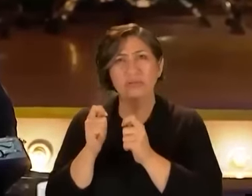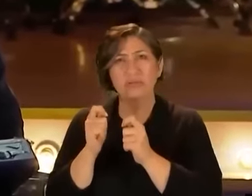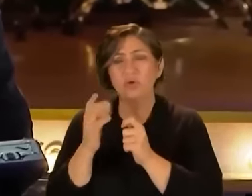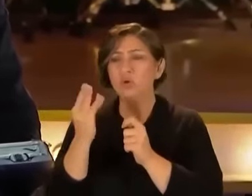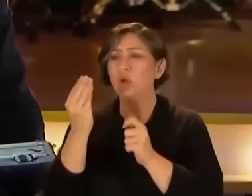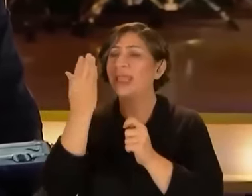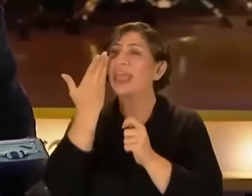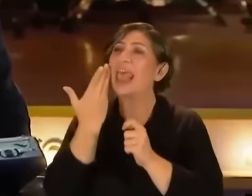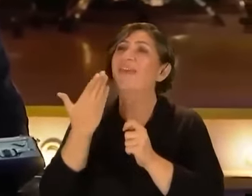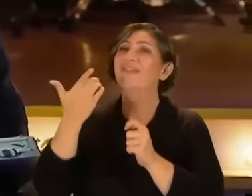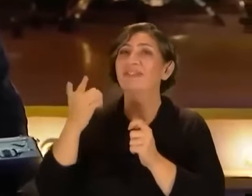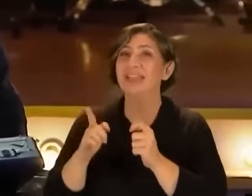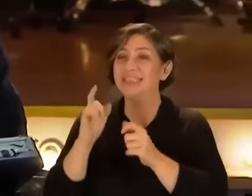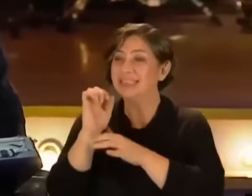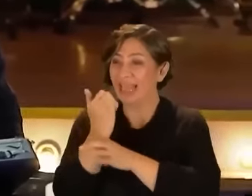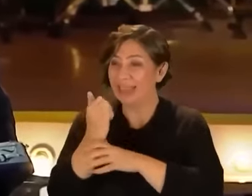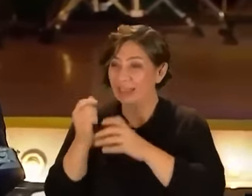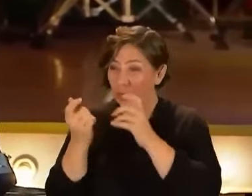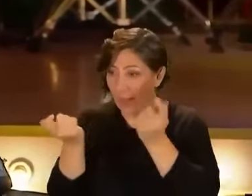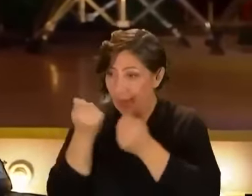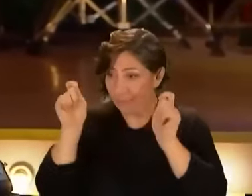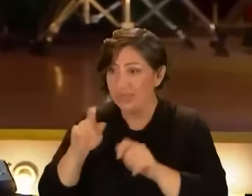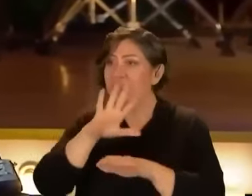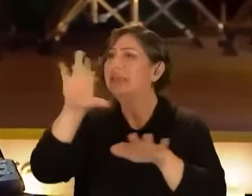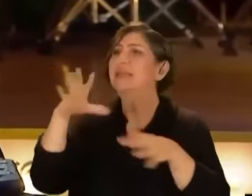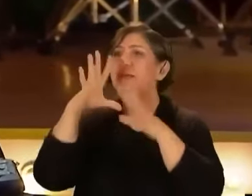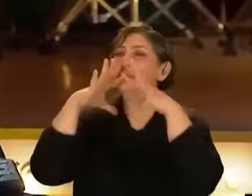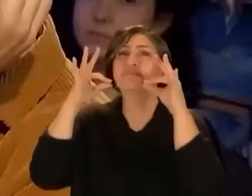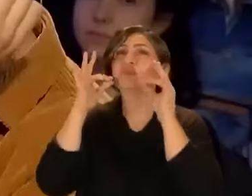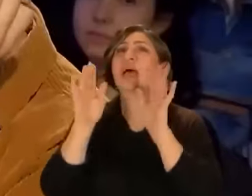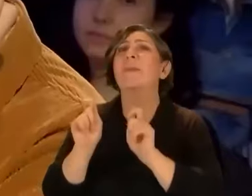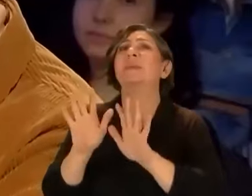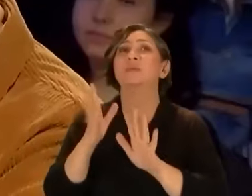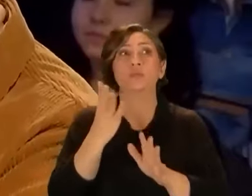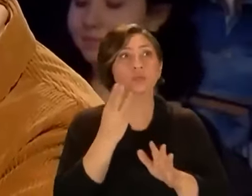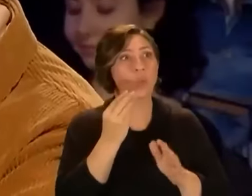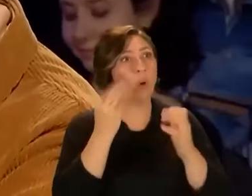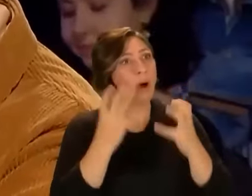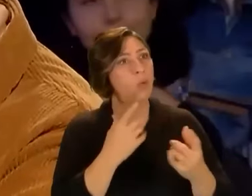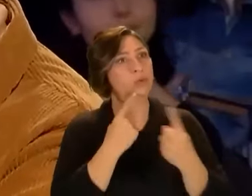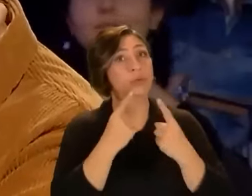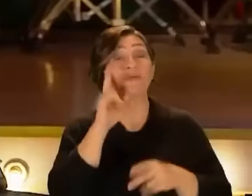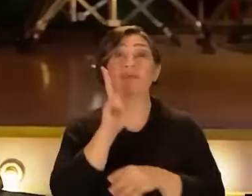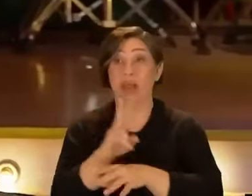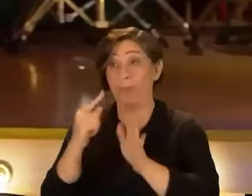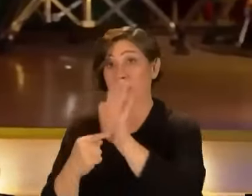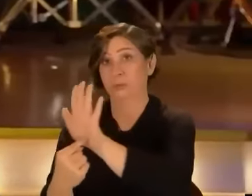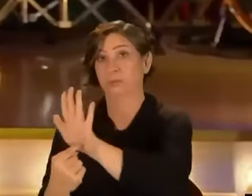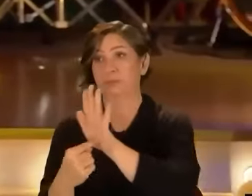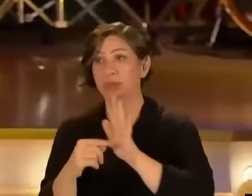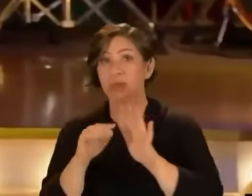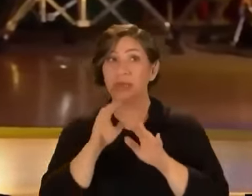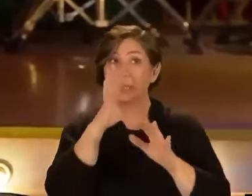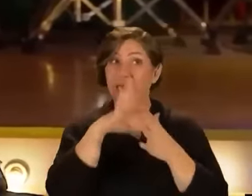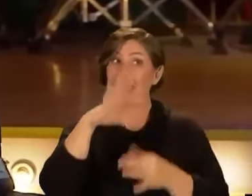Evet. Çok keyifle sanat ürettiğinizde kimseyi mutlu edemezsiniz. Çok iddialı konuşmuşum. Vallahi bak gösterebilirim. Kimseyi